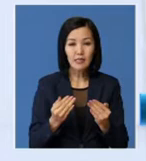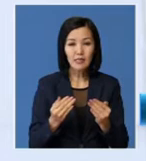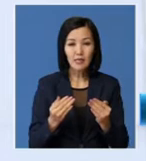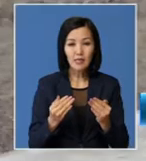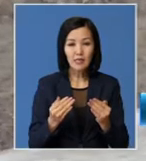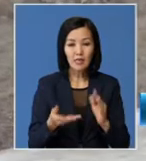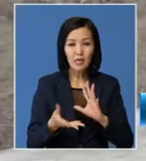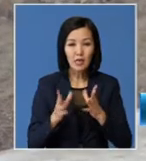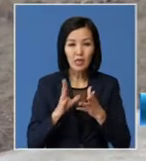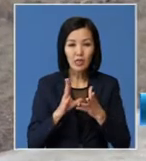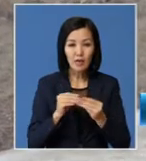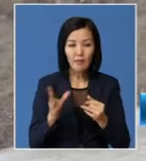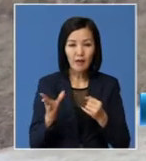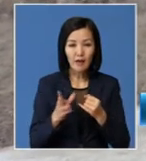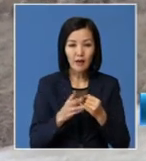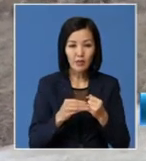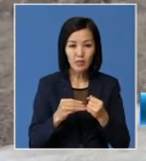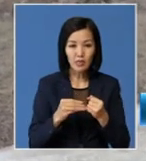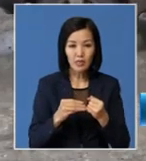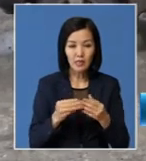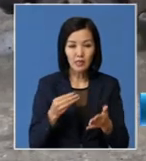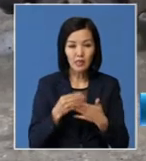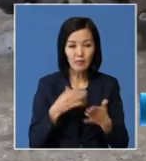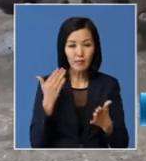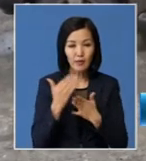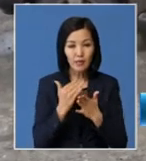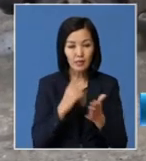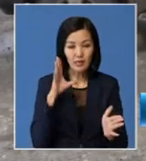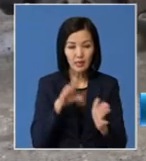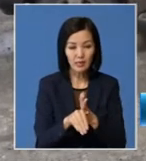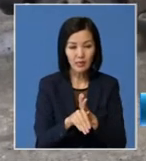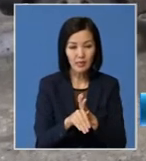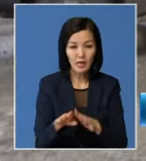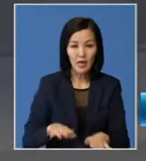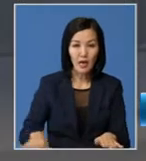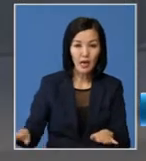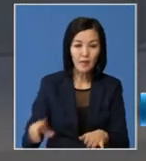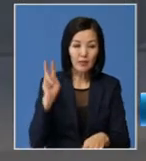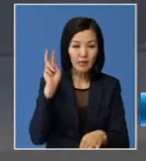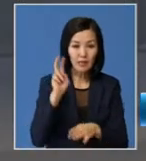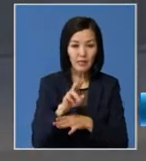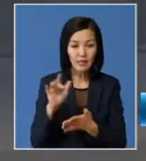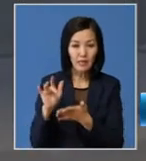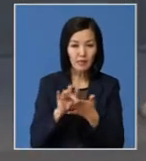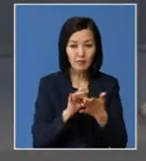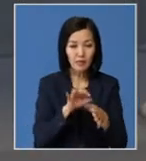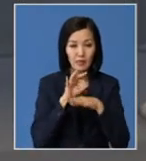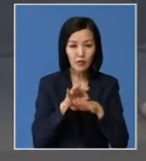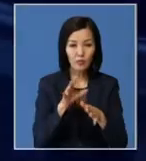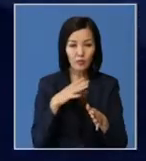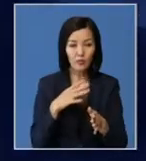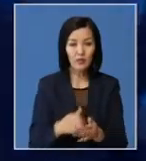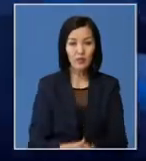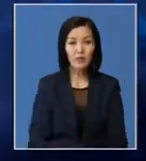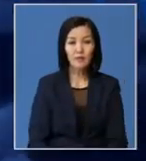жалпы ұлттық сакралдық нысандар тізіміне енген. Тиісінше ел аймақтарынан бұл жерге келіп арнайы экспедициялар өтуде.